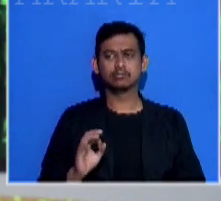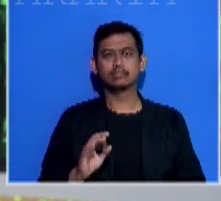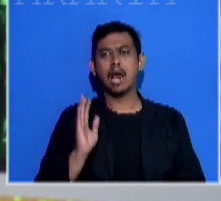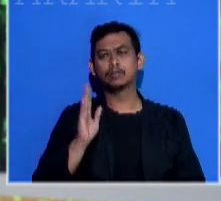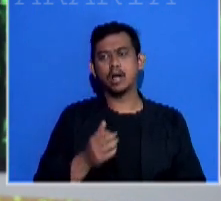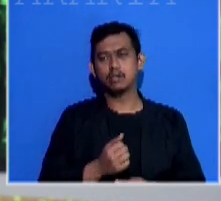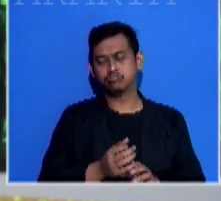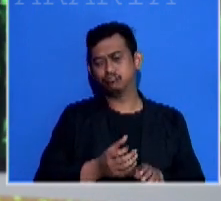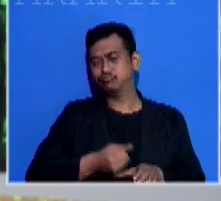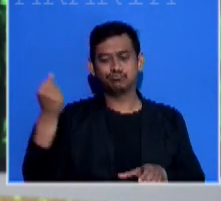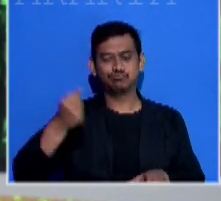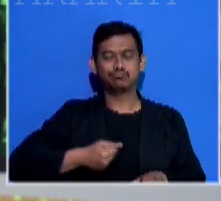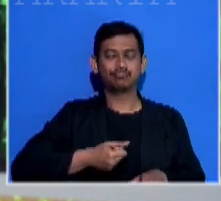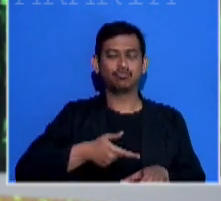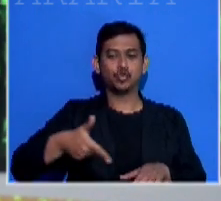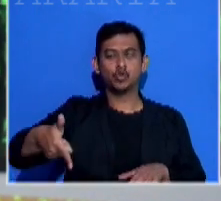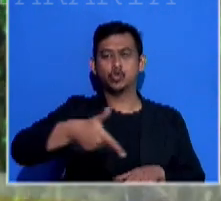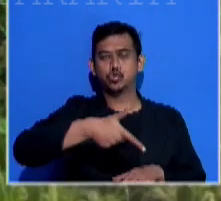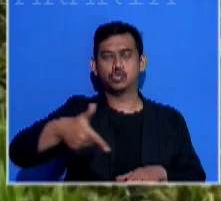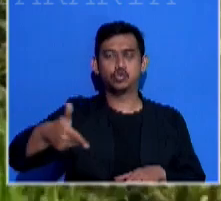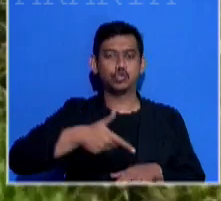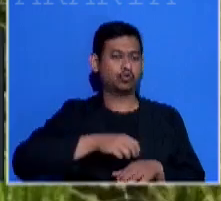demi menyelamatkan tanaman padi mereka.